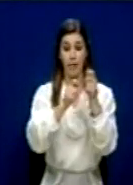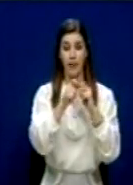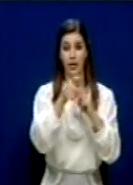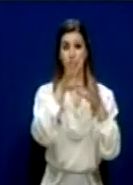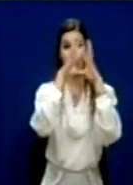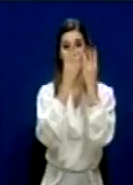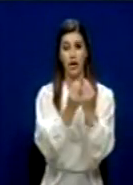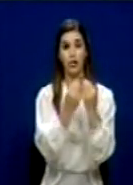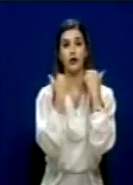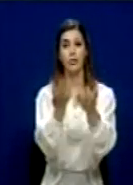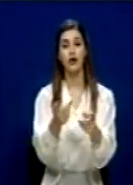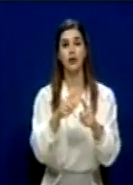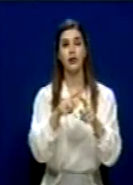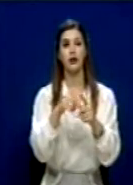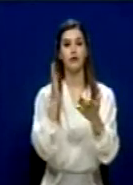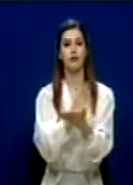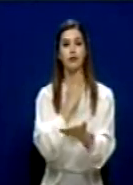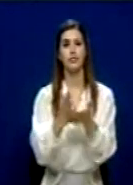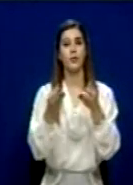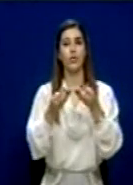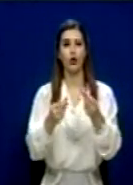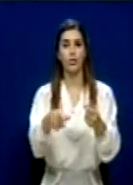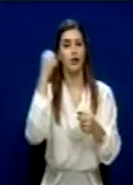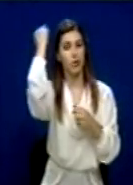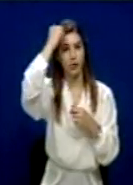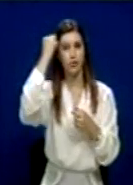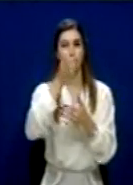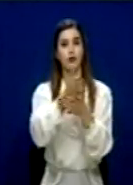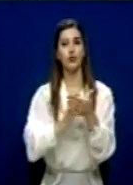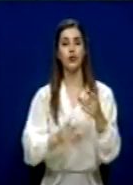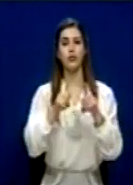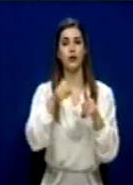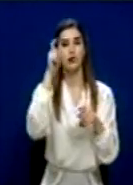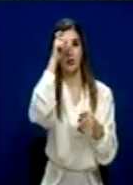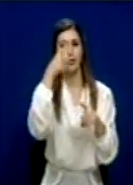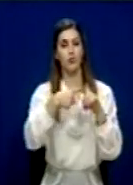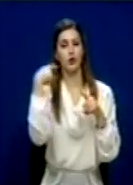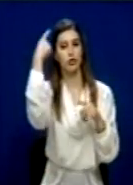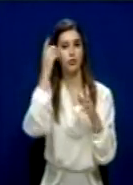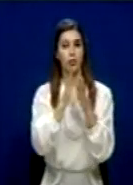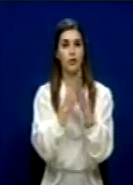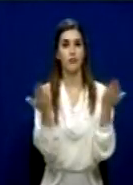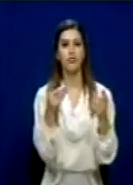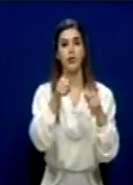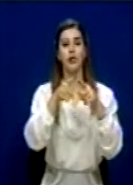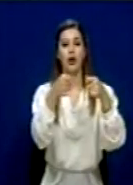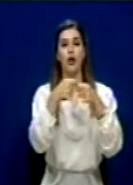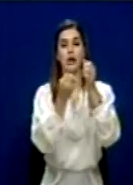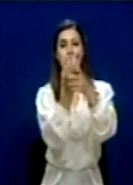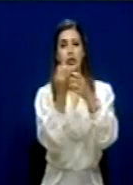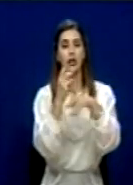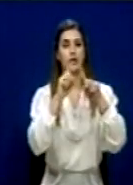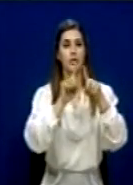përfundimisht e etablon ndarjen e brendshme të Kosovës në baza etnike përmes krijimit të asociacionit pra